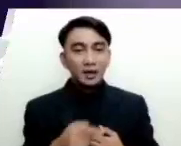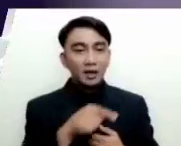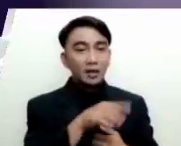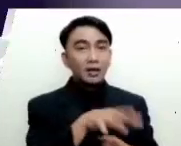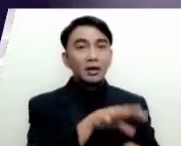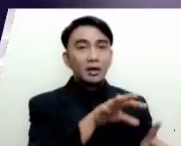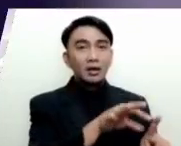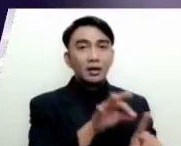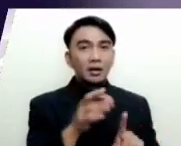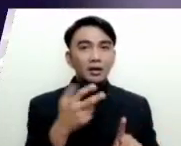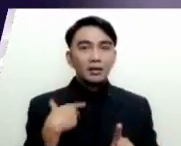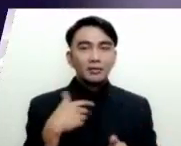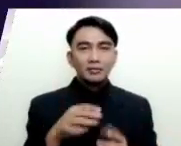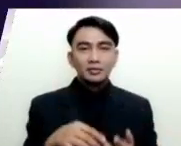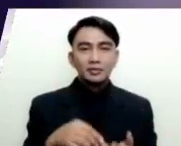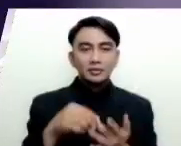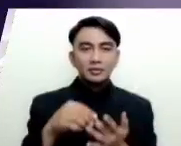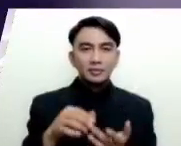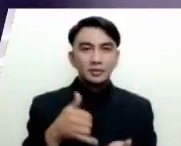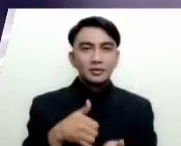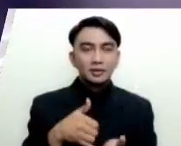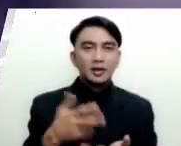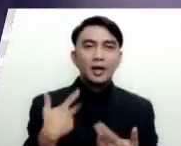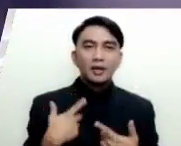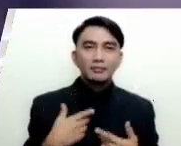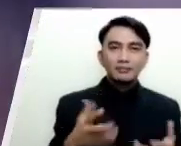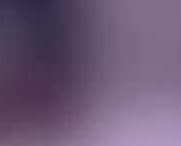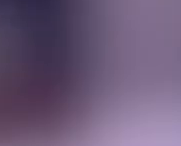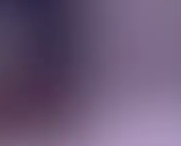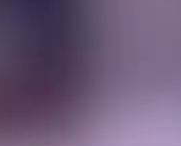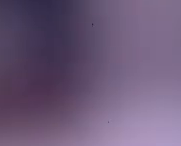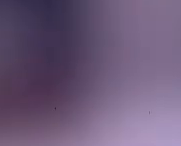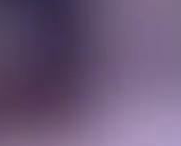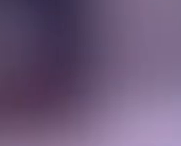korona niya ang halakhak at palakpak.